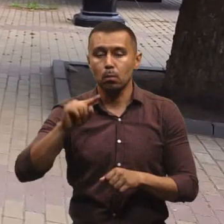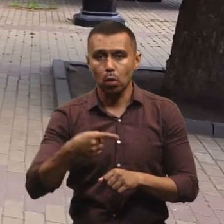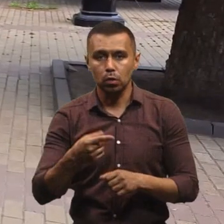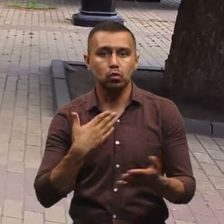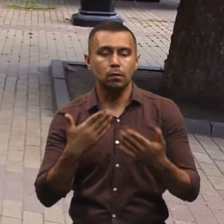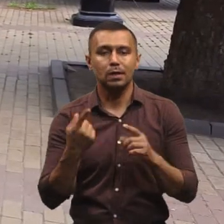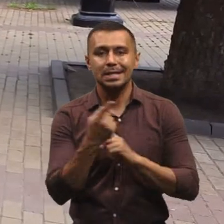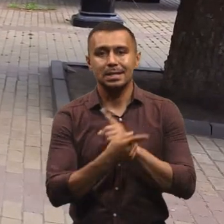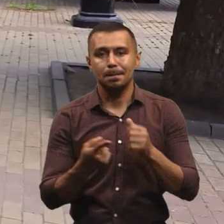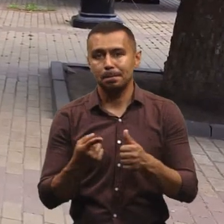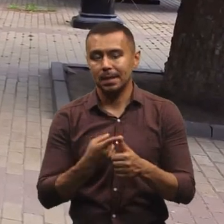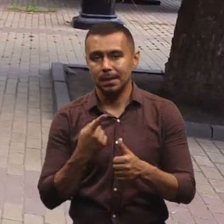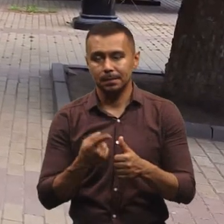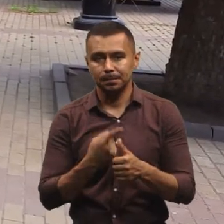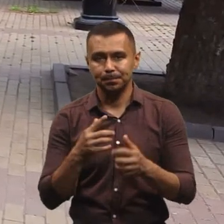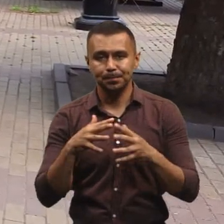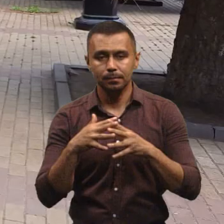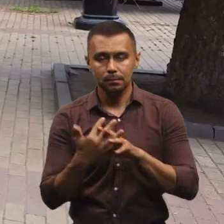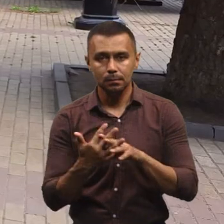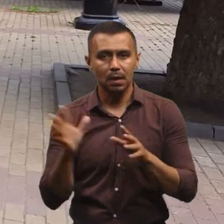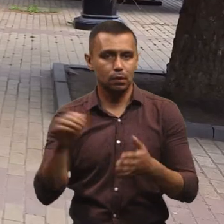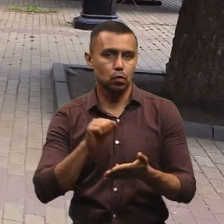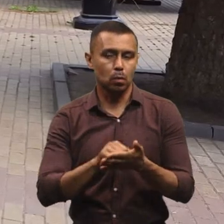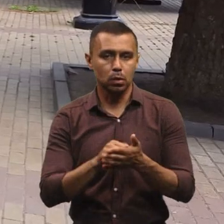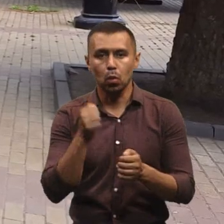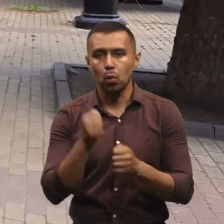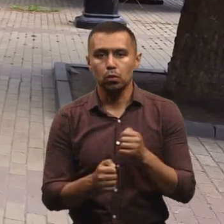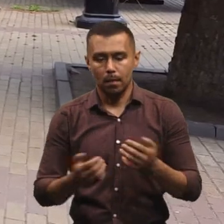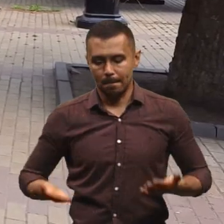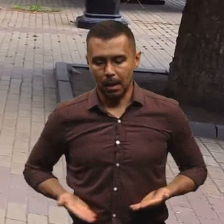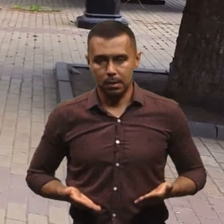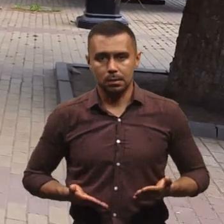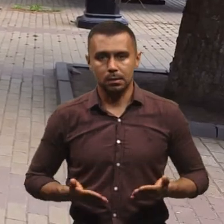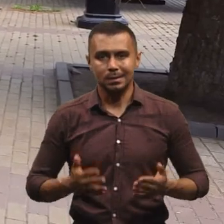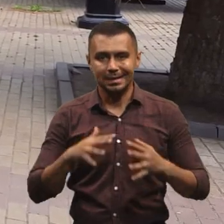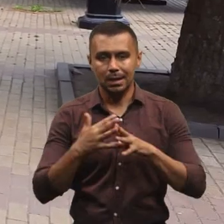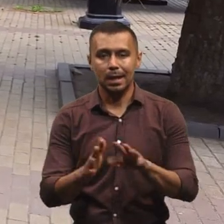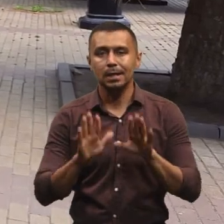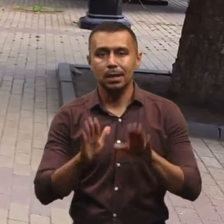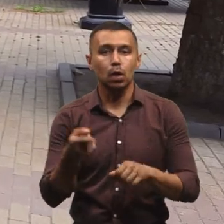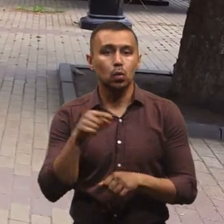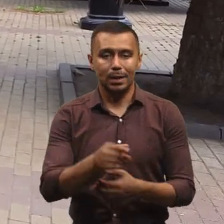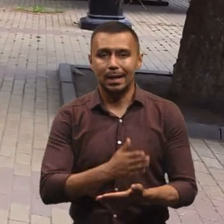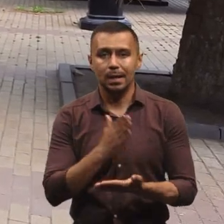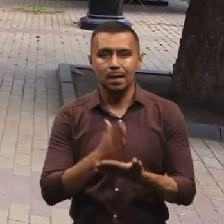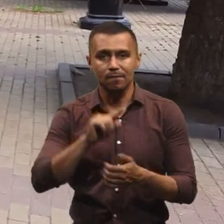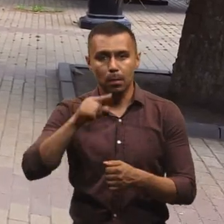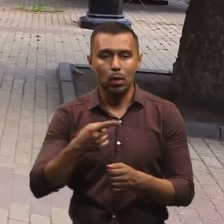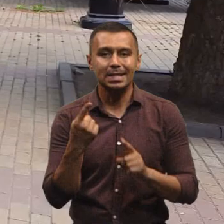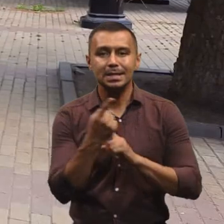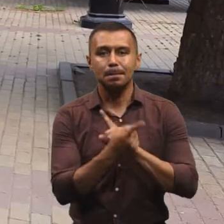стосовно зміни всієї документації кожного мешканця громади тільки тоді є вимога